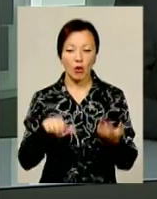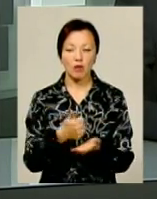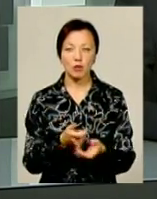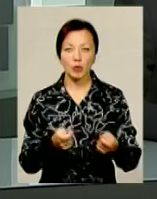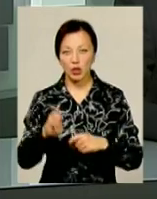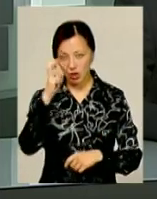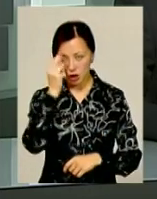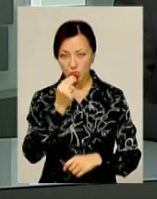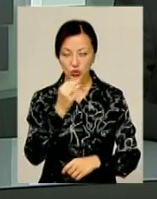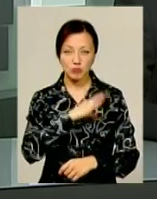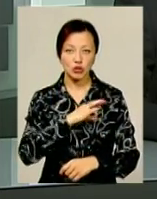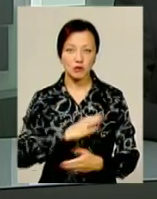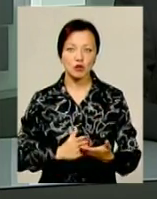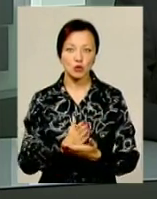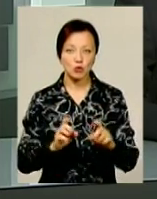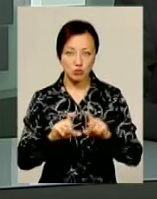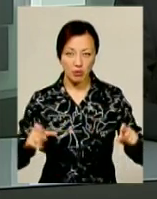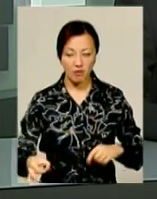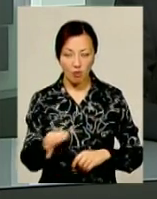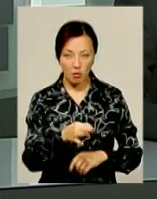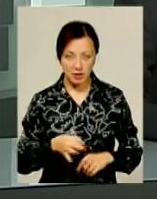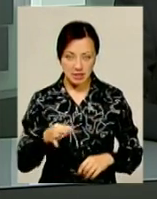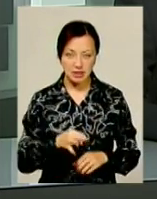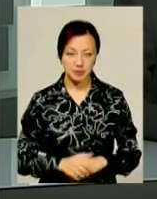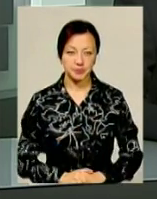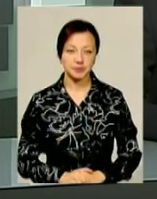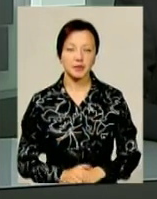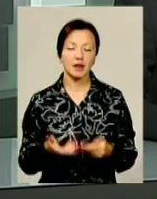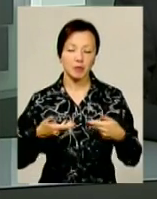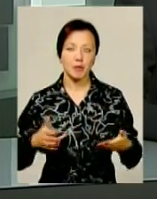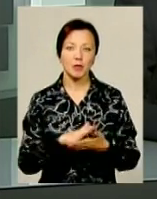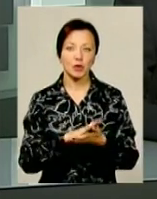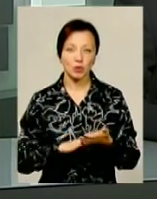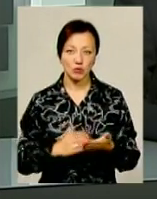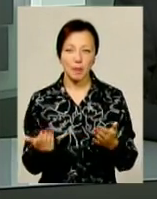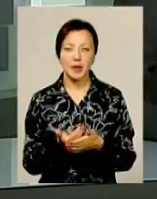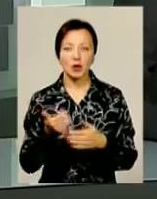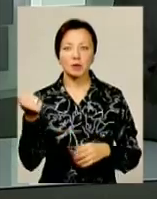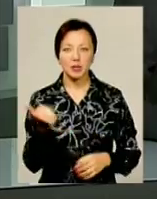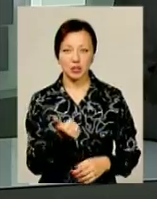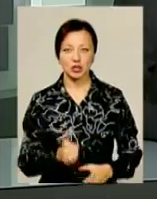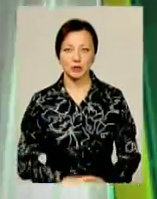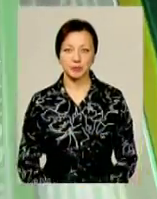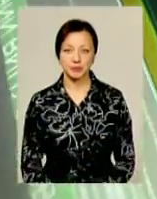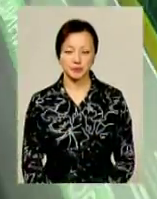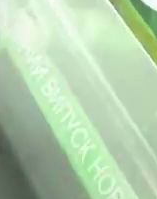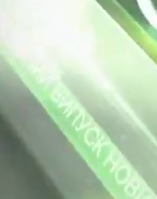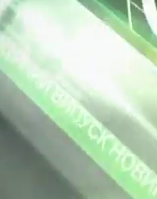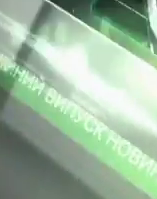управління Держпродспоживслужби в області Олександр Садов'юк. Ми продовжуємо панораму тиждень.